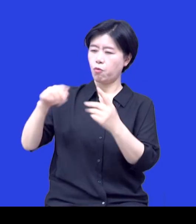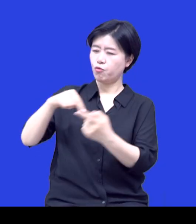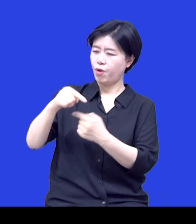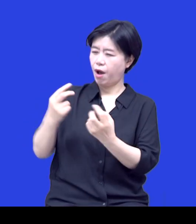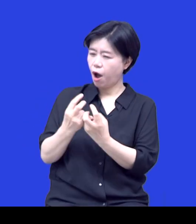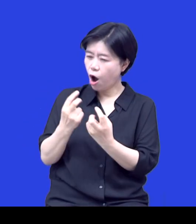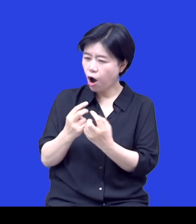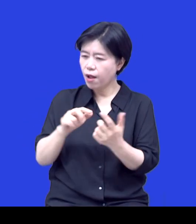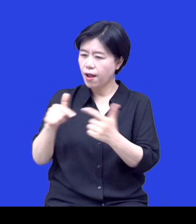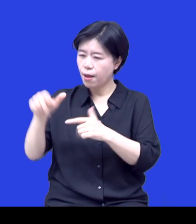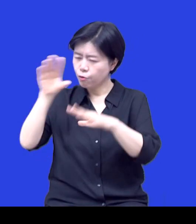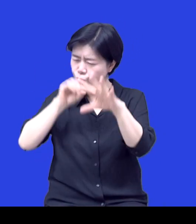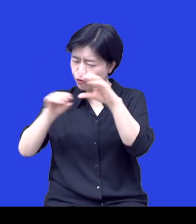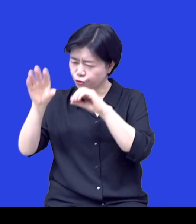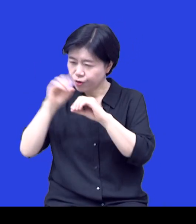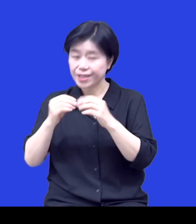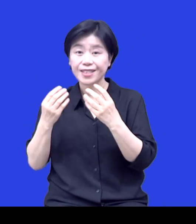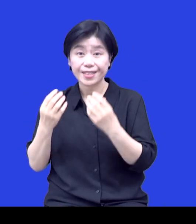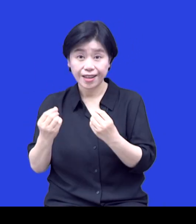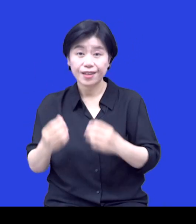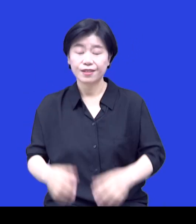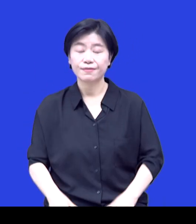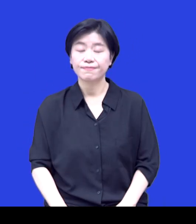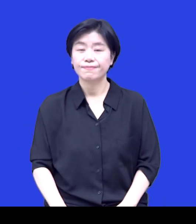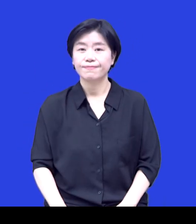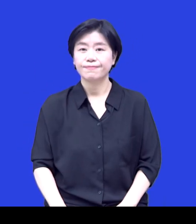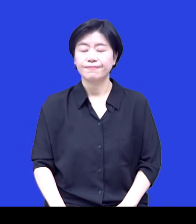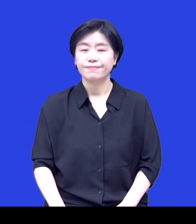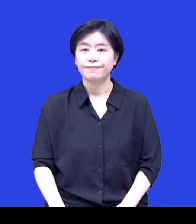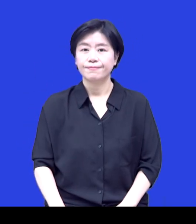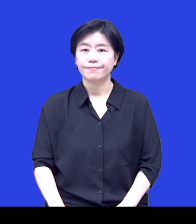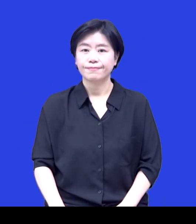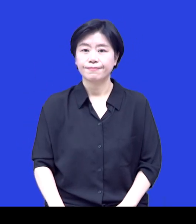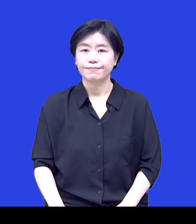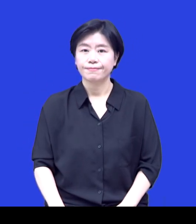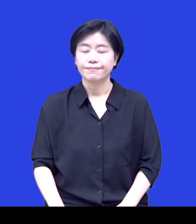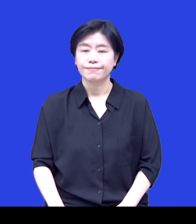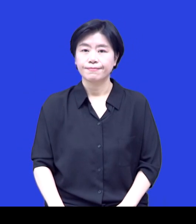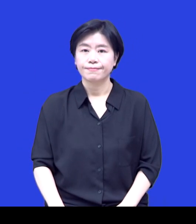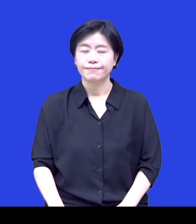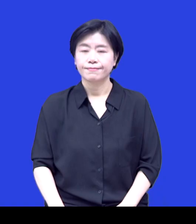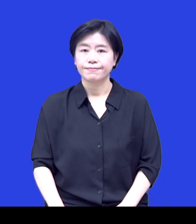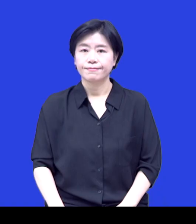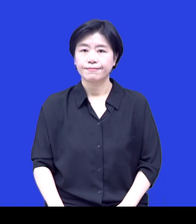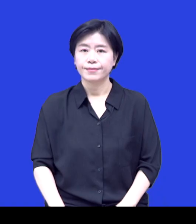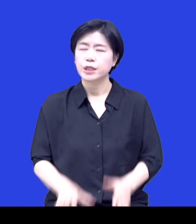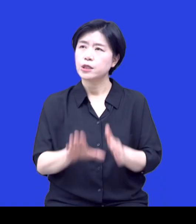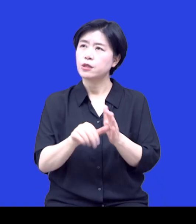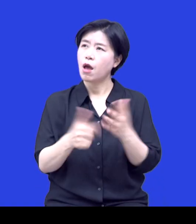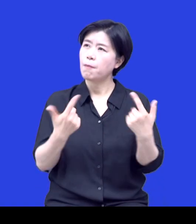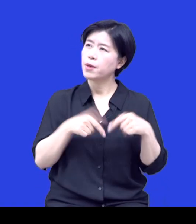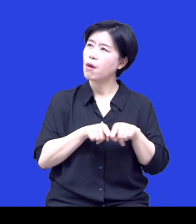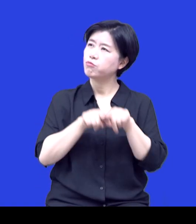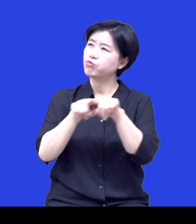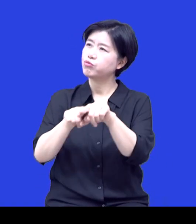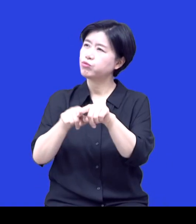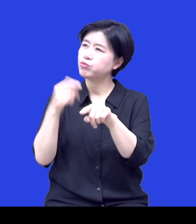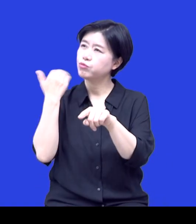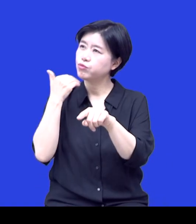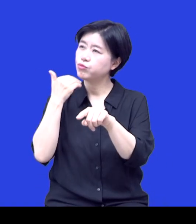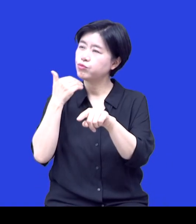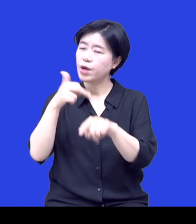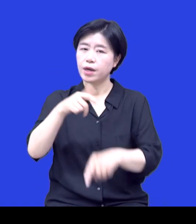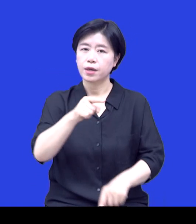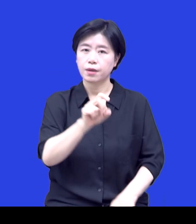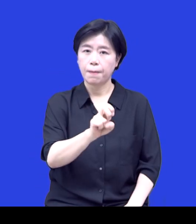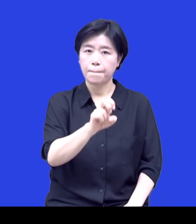목회해도. 그래서 그때부터 한국 교회 부목사들로 1.5세들이 많이 오게 됐죠. 예. 그때 이제 같이 왔던 분이